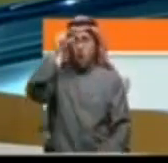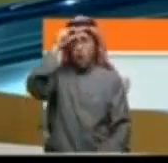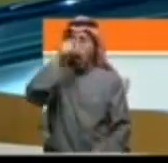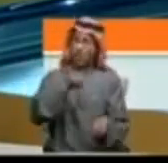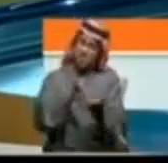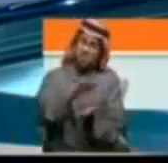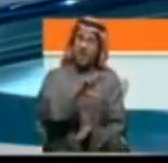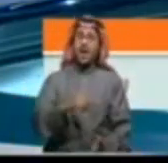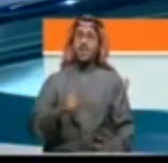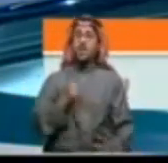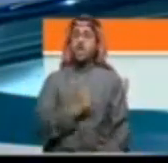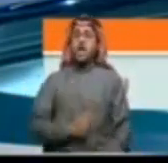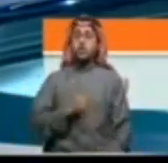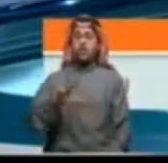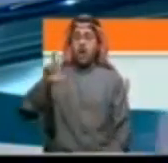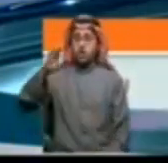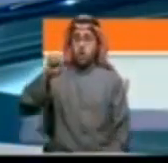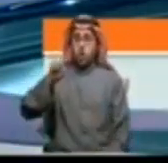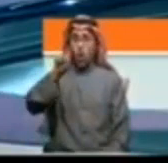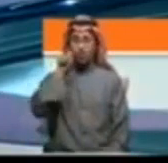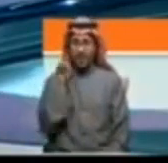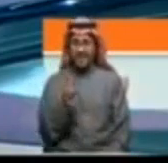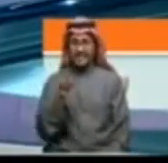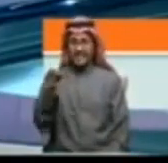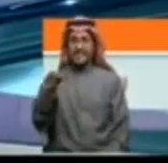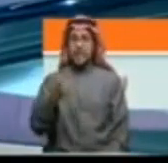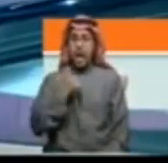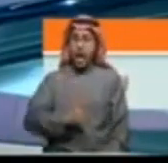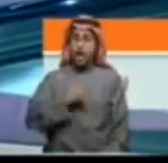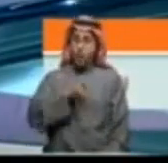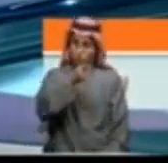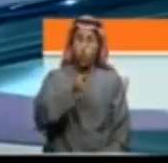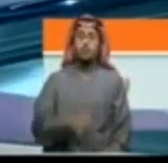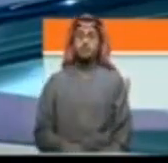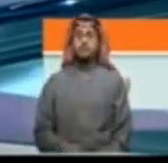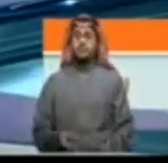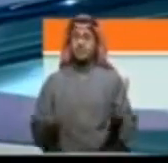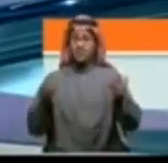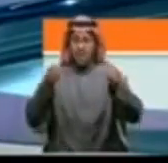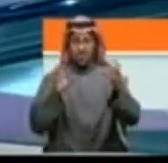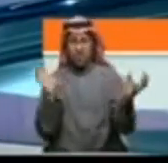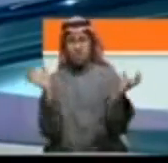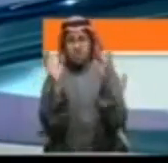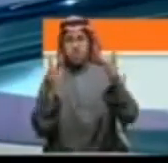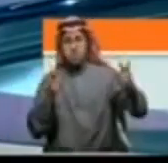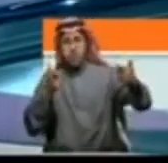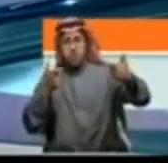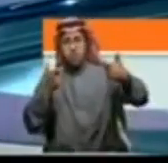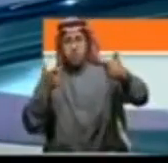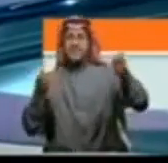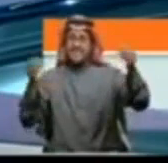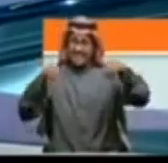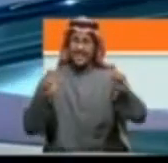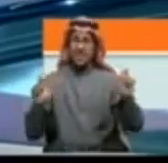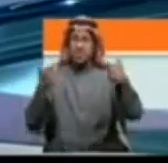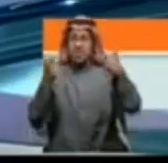ميليشيا الحوثي الانقلابية. يأتي هذا في الوقت الذي اندلعت فيه مواجهات عنيفة بين الجيش الوطني وميليشيا